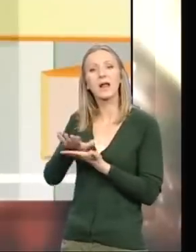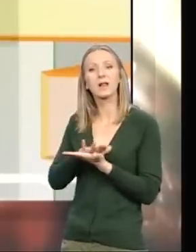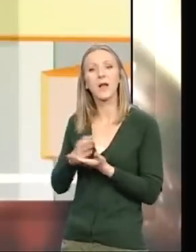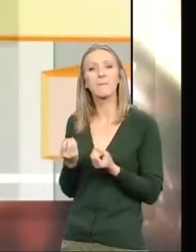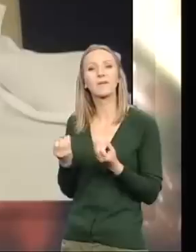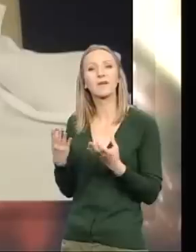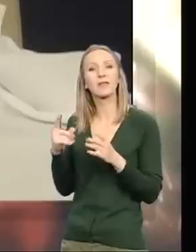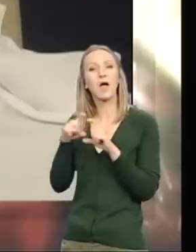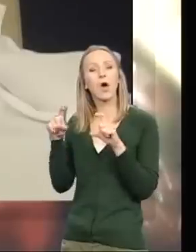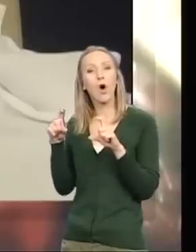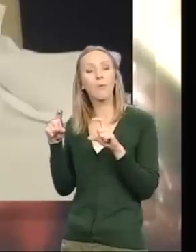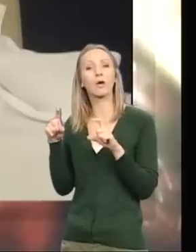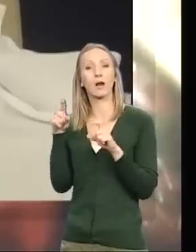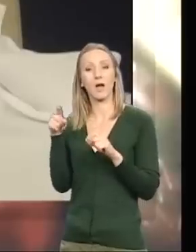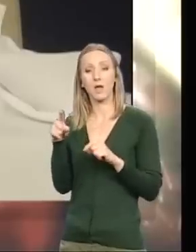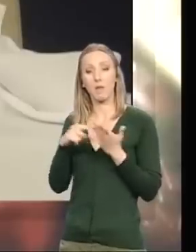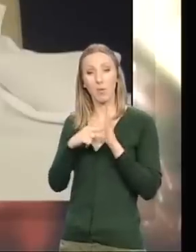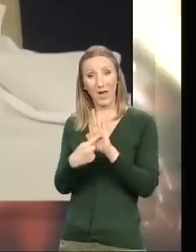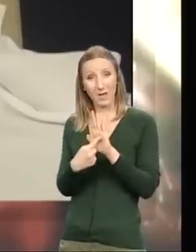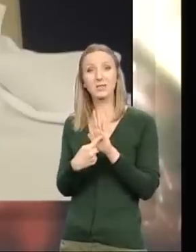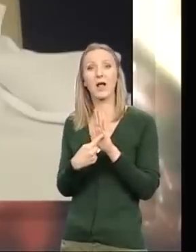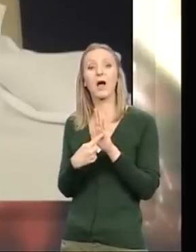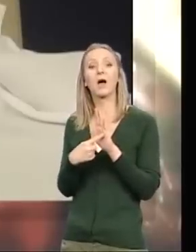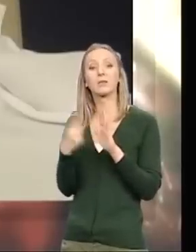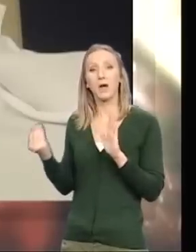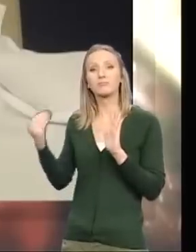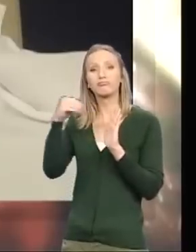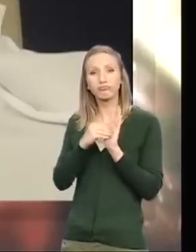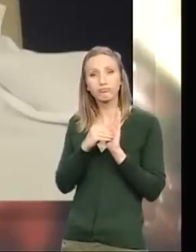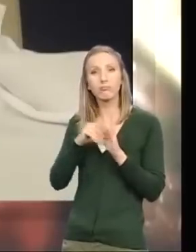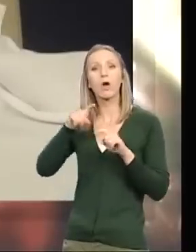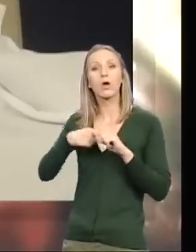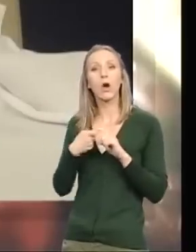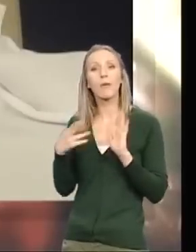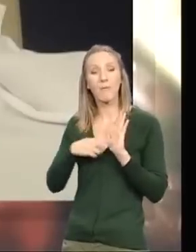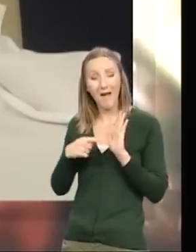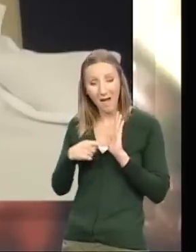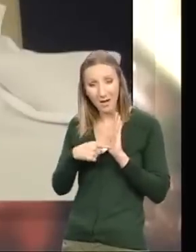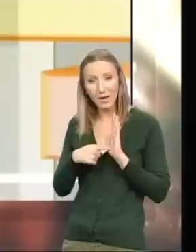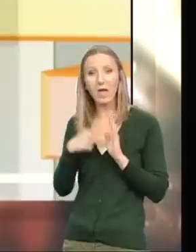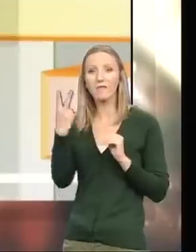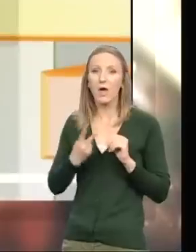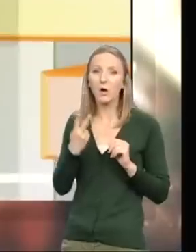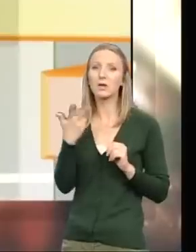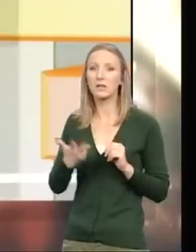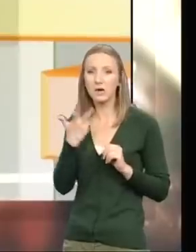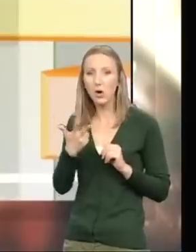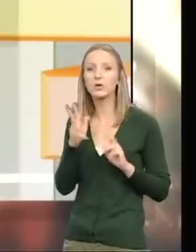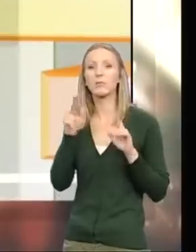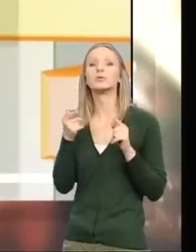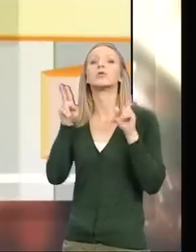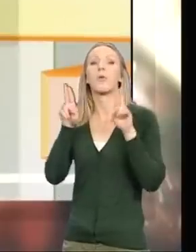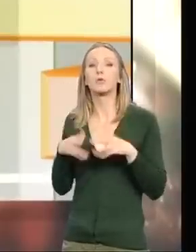komorom, Zrenjanin je pokazala da uvođenje rodne marke može u nekom periodu od dve do tri godine da